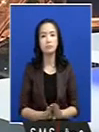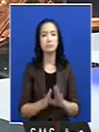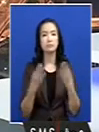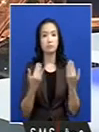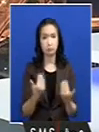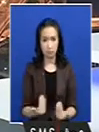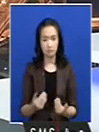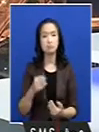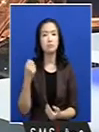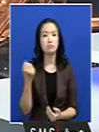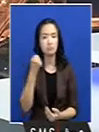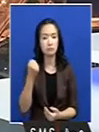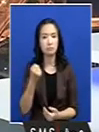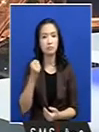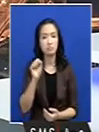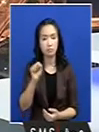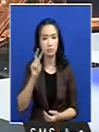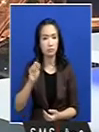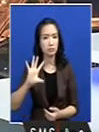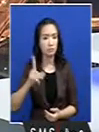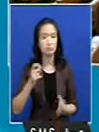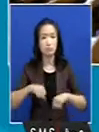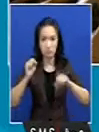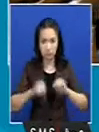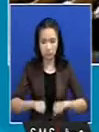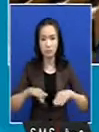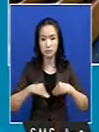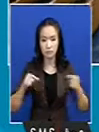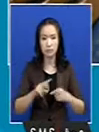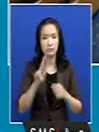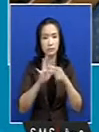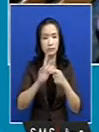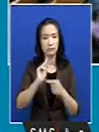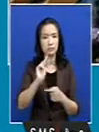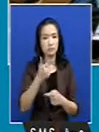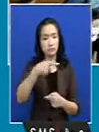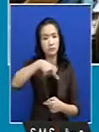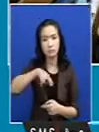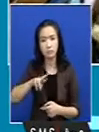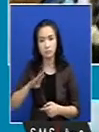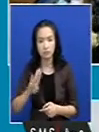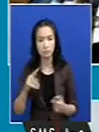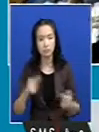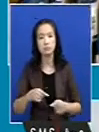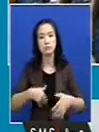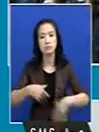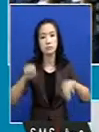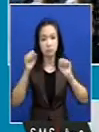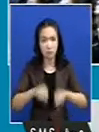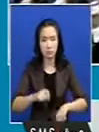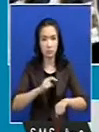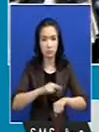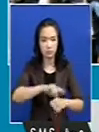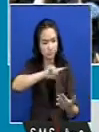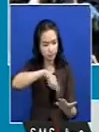แต่วันนี้ล่าสุดสภานิติบัญญัติแห่งชาติหรือว่าสนช.มีมติเห็นชอบร่างพระราชบัญญัติว่าด้วยการออกเสียงประชามติใช้เวลา